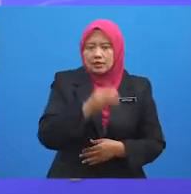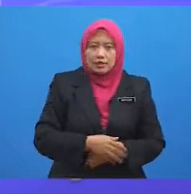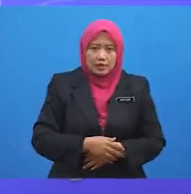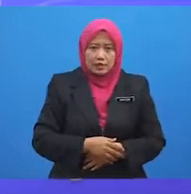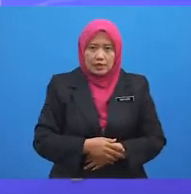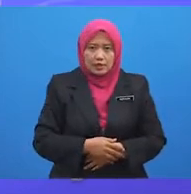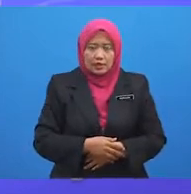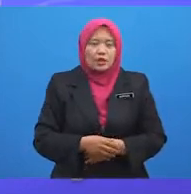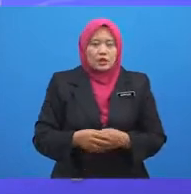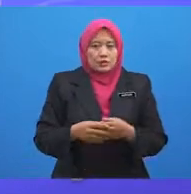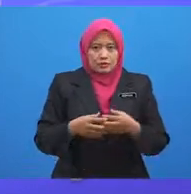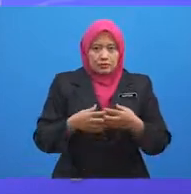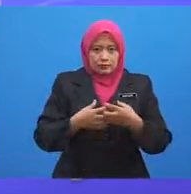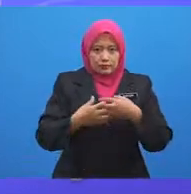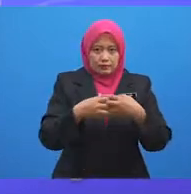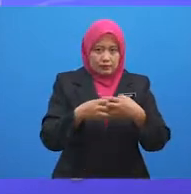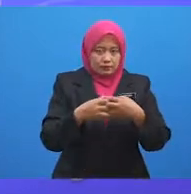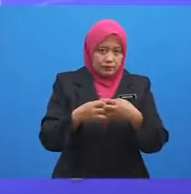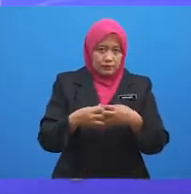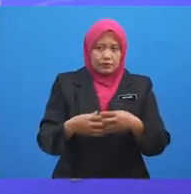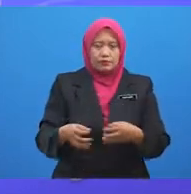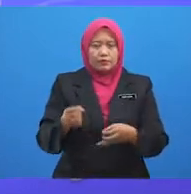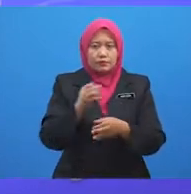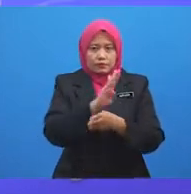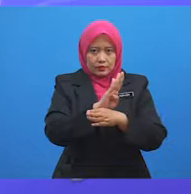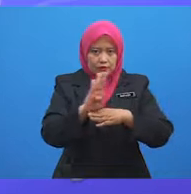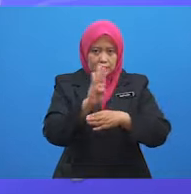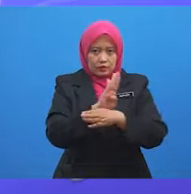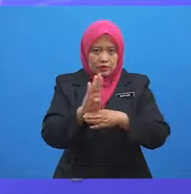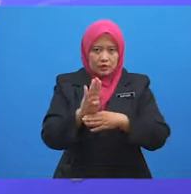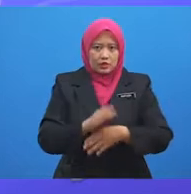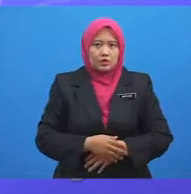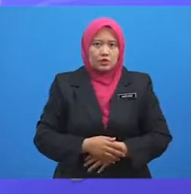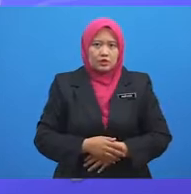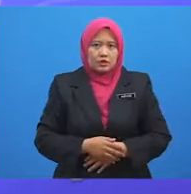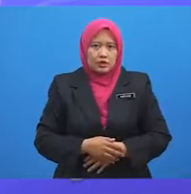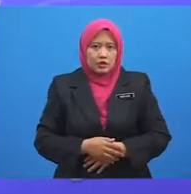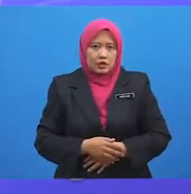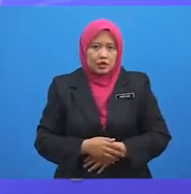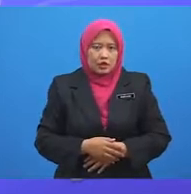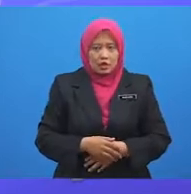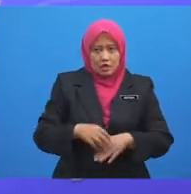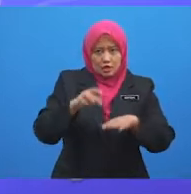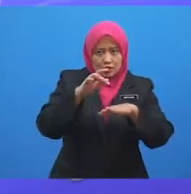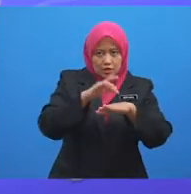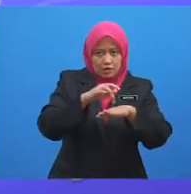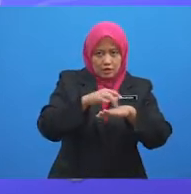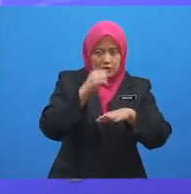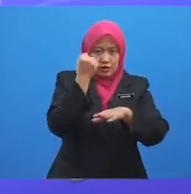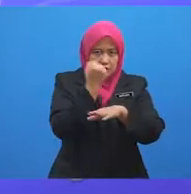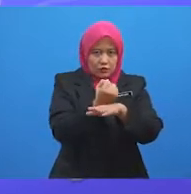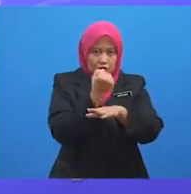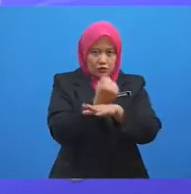perindustrian, penjanaan tenaga elektrik, arkeologi dan geologi.